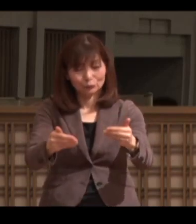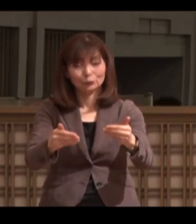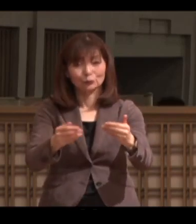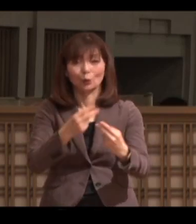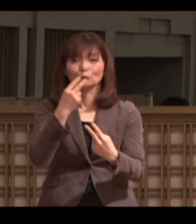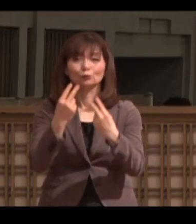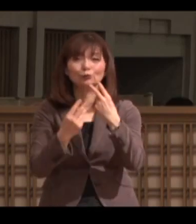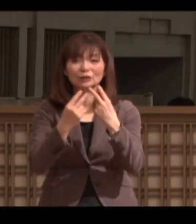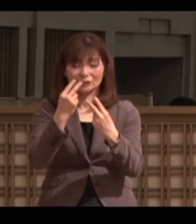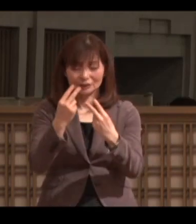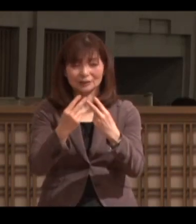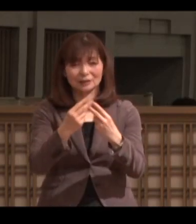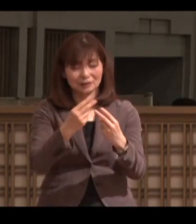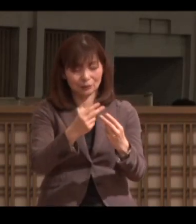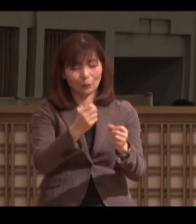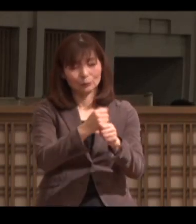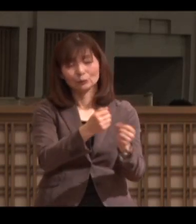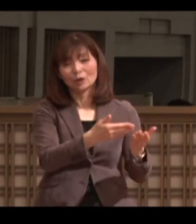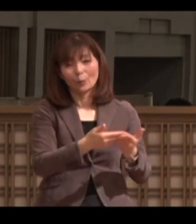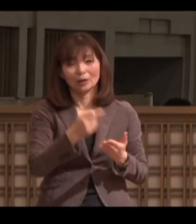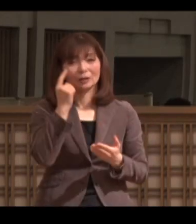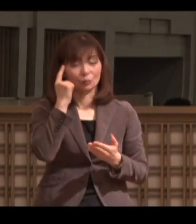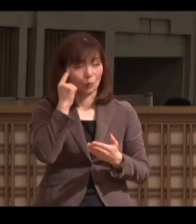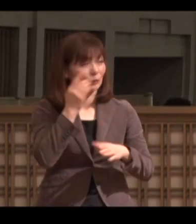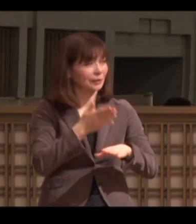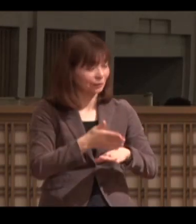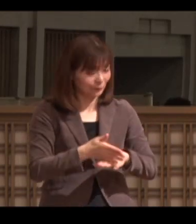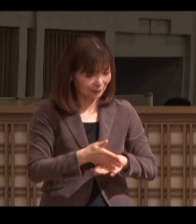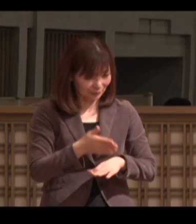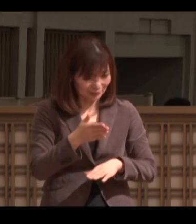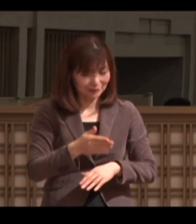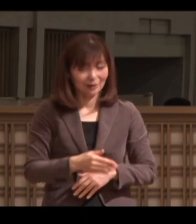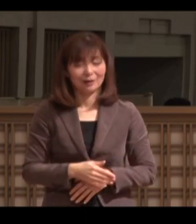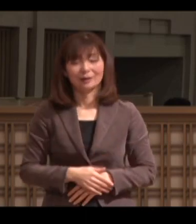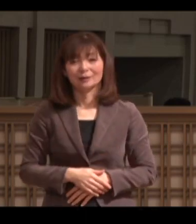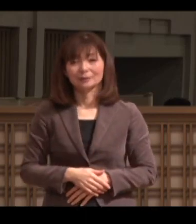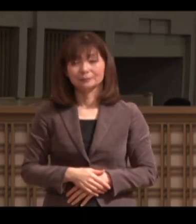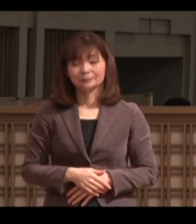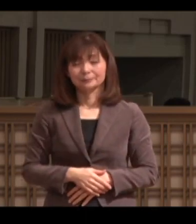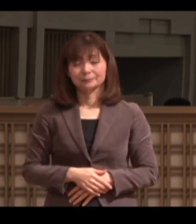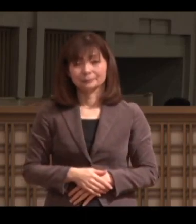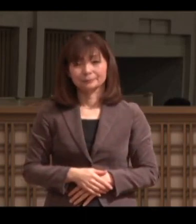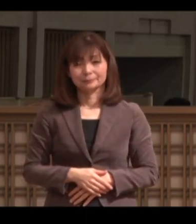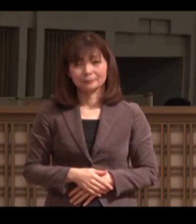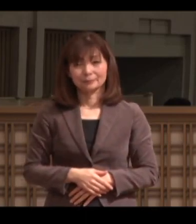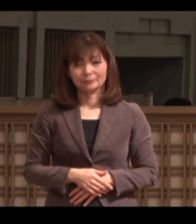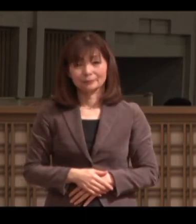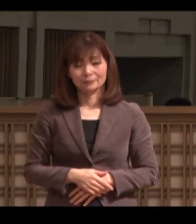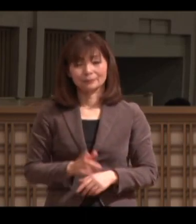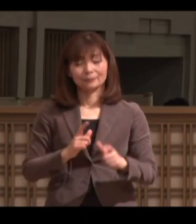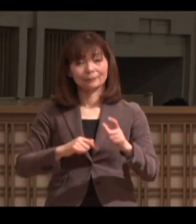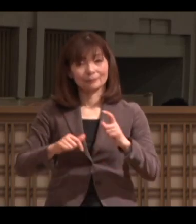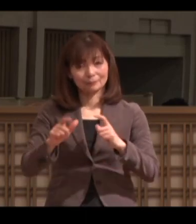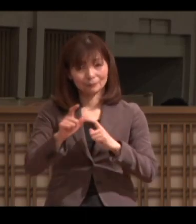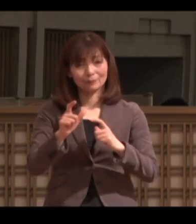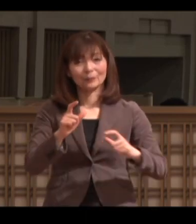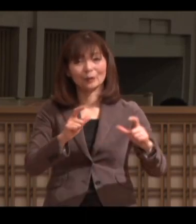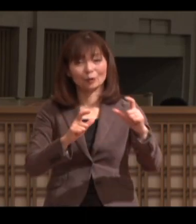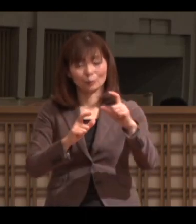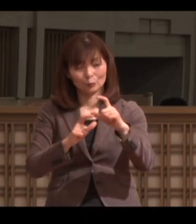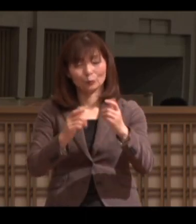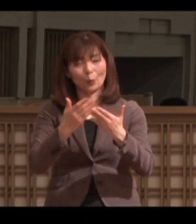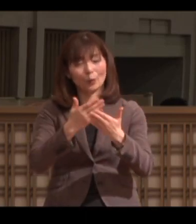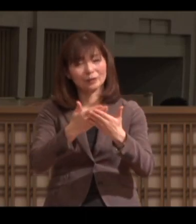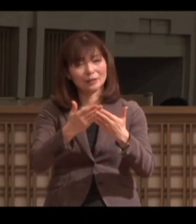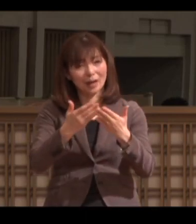ないかなと思っております本当にありがとうございましたあのもっともっとねあのこのデザイン